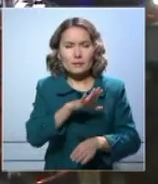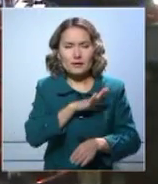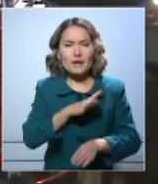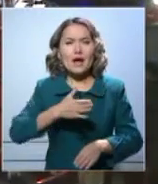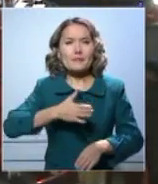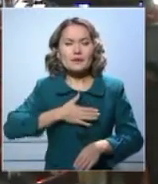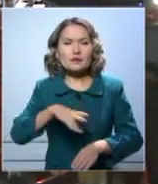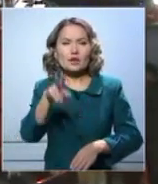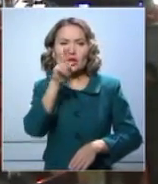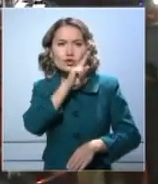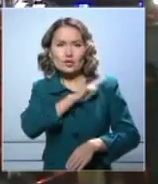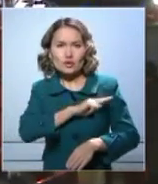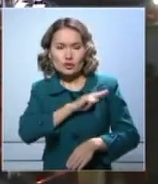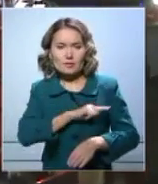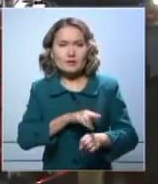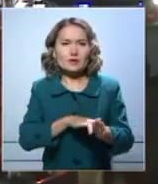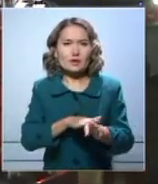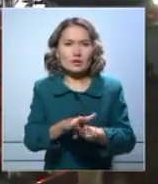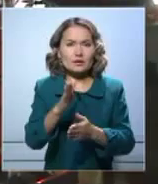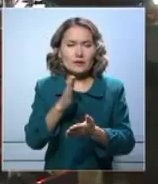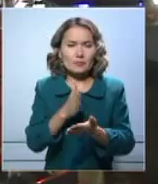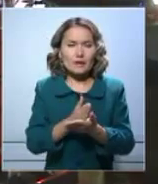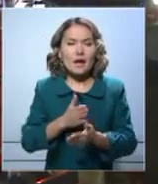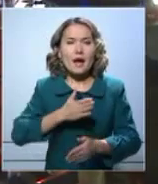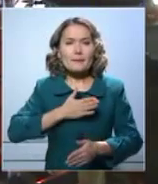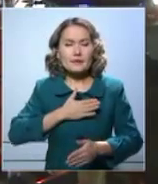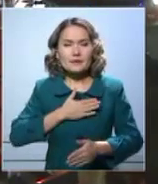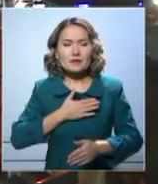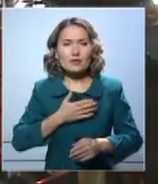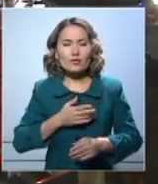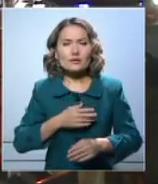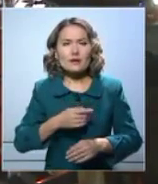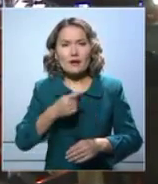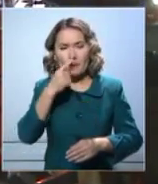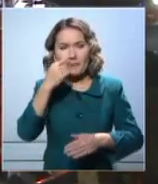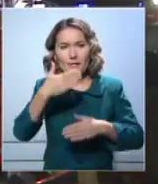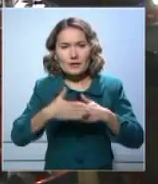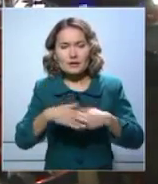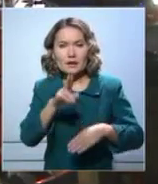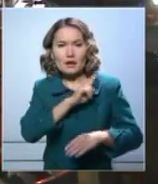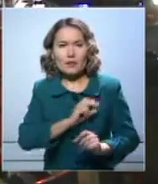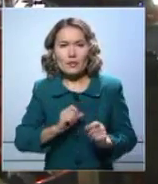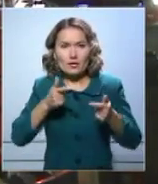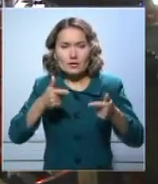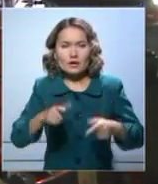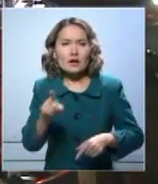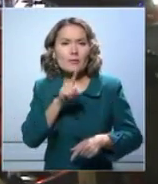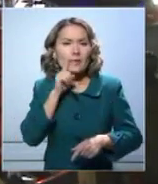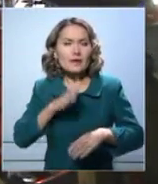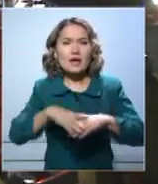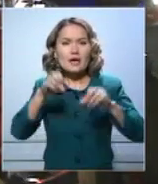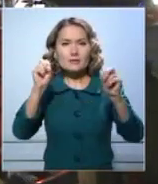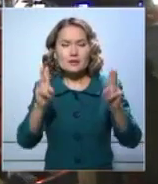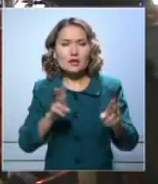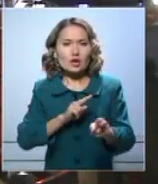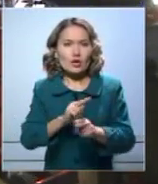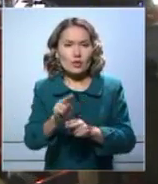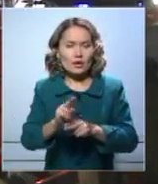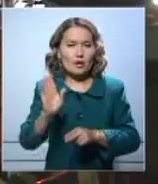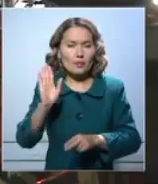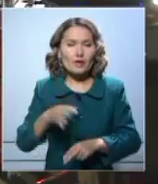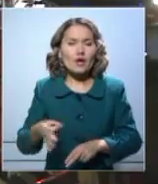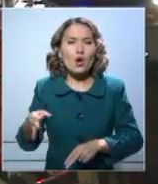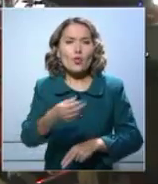біздің жақыннан орналасқан, жаңадан орналасқан қызметкерлерімізді одан ары қарай жұмысты үйрету мақсатында және де осы облыстық